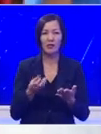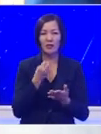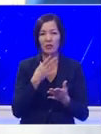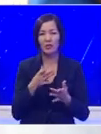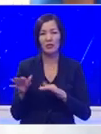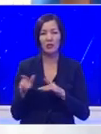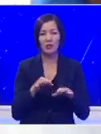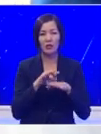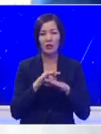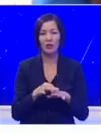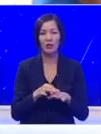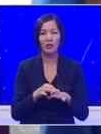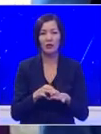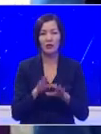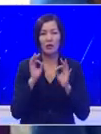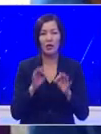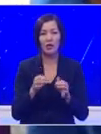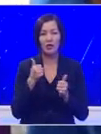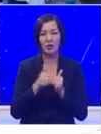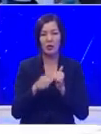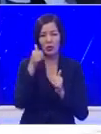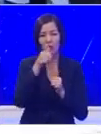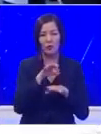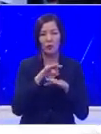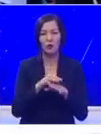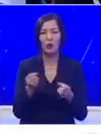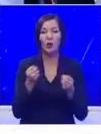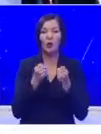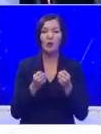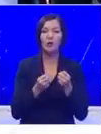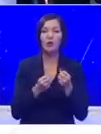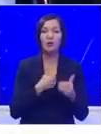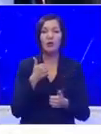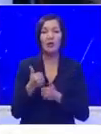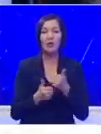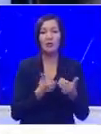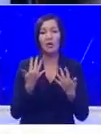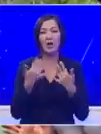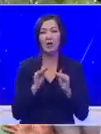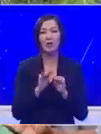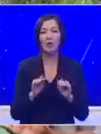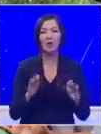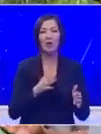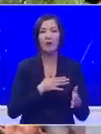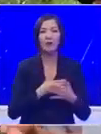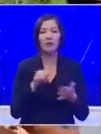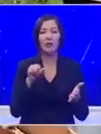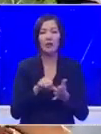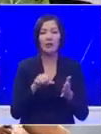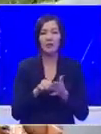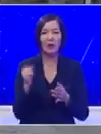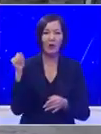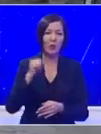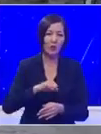бұл. Балалар жылда ұйымдастырады, ойын сауық. Спорттық жарыстарға әсіресе ауылдың қарадомалақтары белсене қатысты. Қол